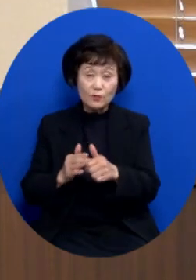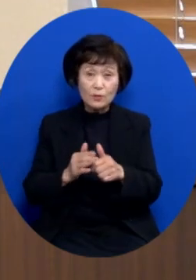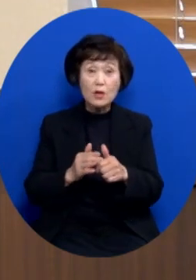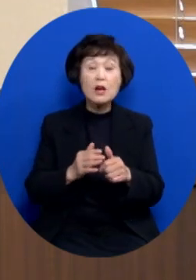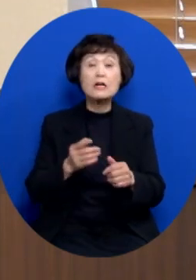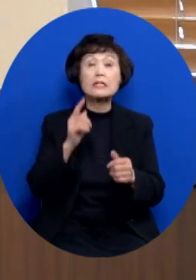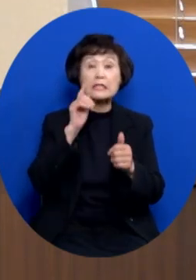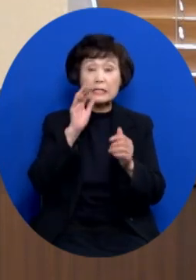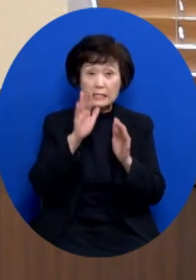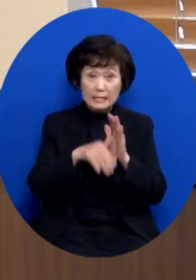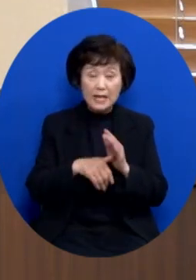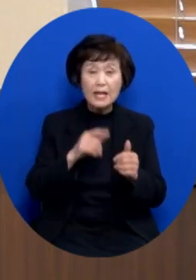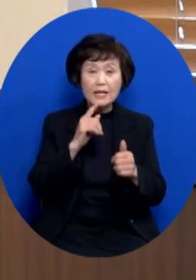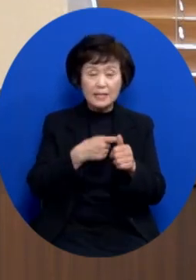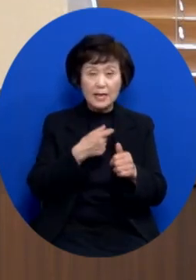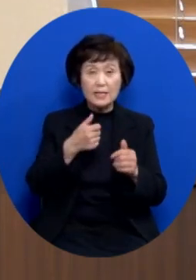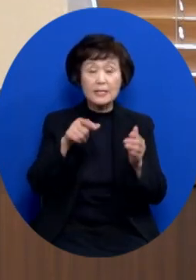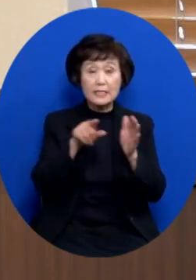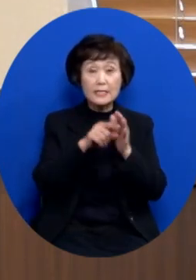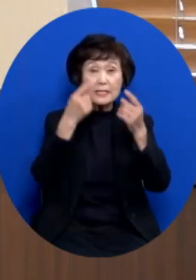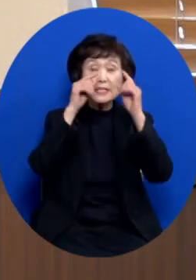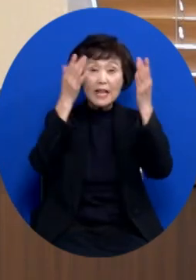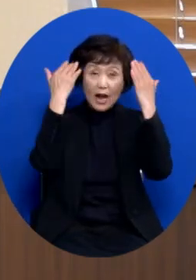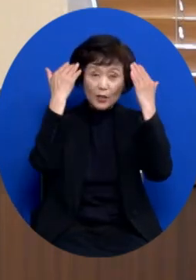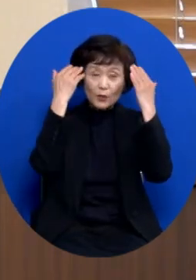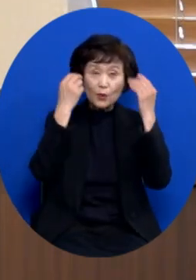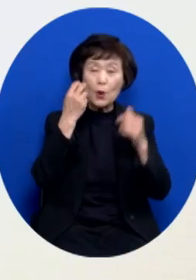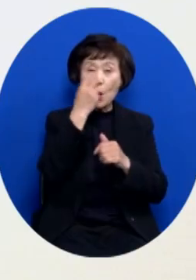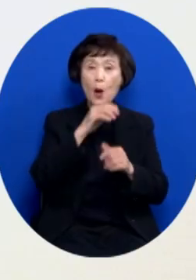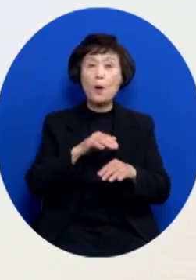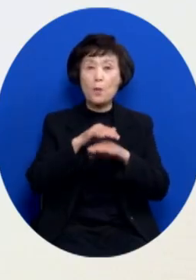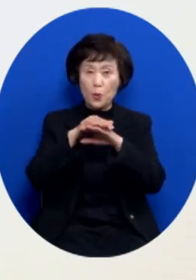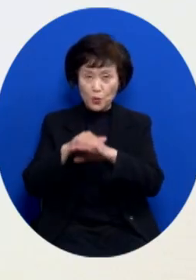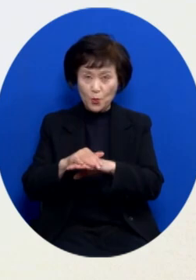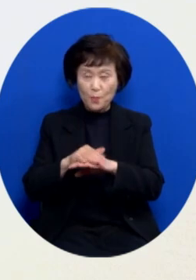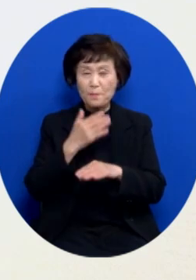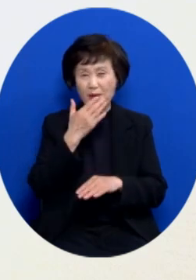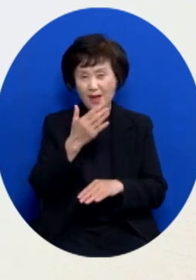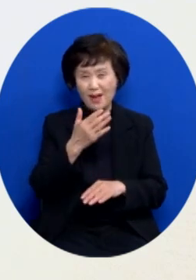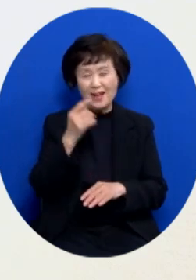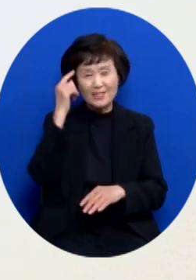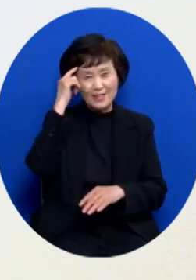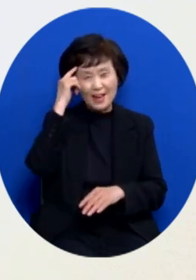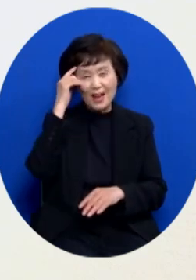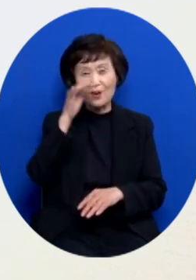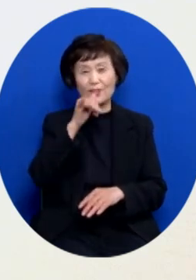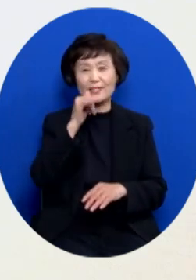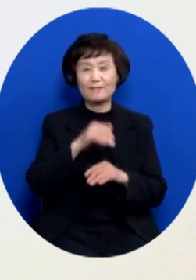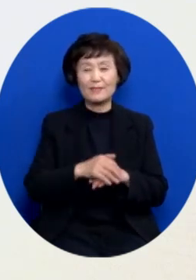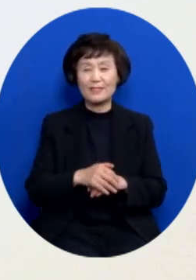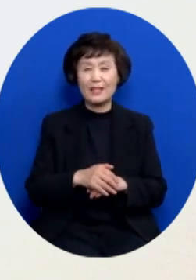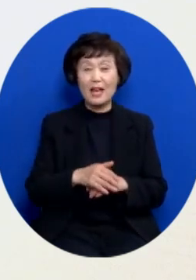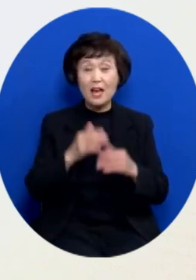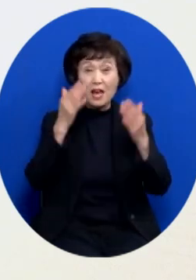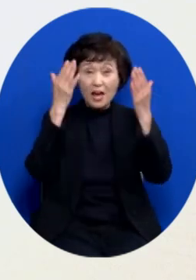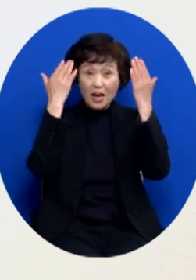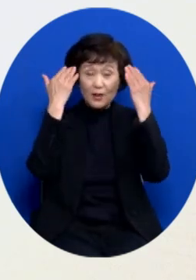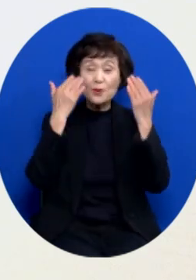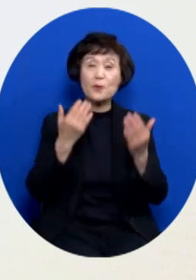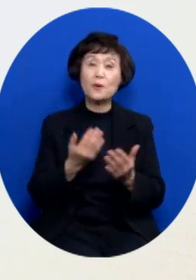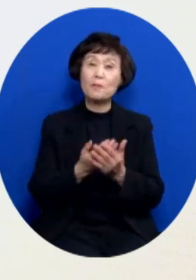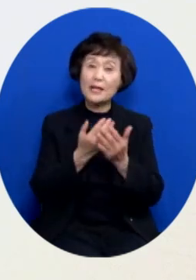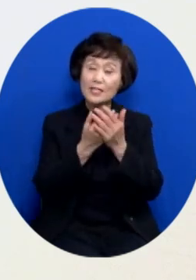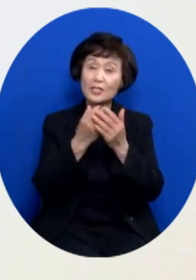아닌가 그렇게 저는 생각하고 부탁을 드리고 싶습니다. 예, 총재님 오늘 말씀 잘 들었습니다. 학교 발전은